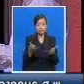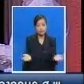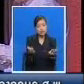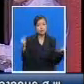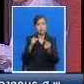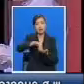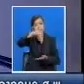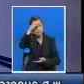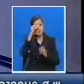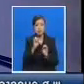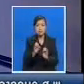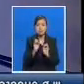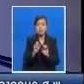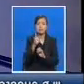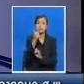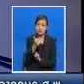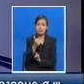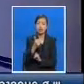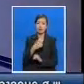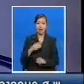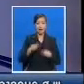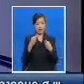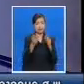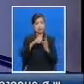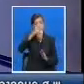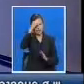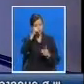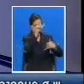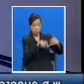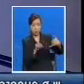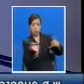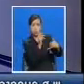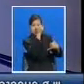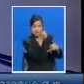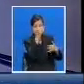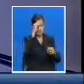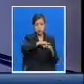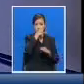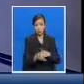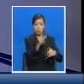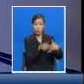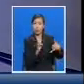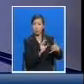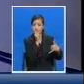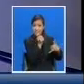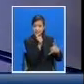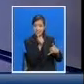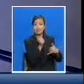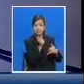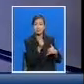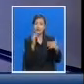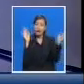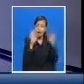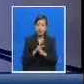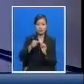อนเพื่อป้อนนักศึกษาที่มีคุณภาพสู่ตลาดเศรษฐกิจต่อไปในอนาคตและเป็นการปรับปรุงพัฒนาโคร